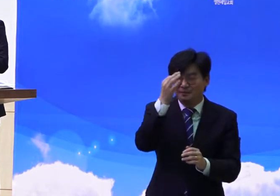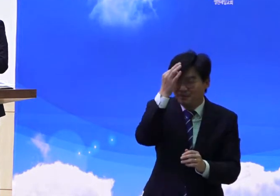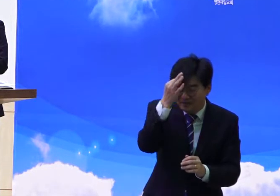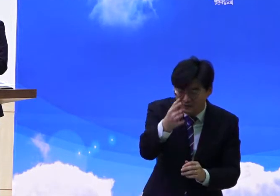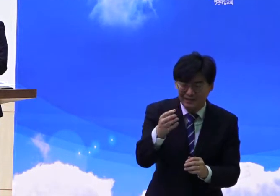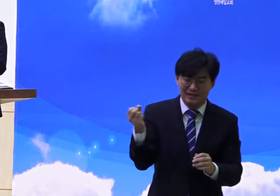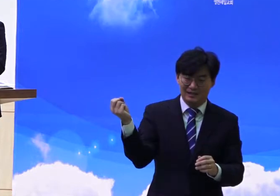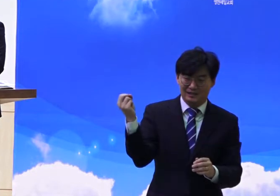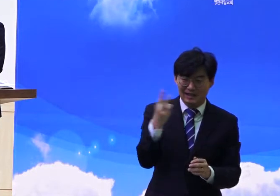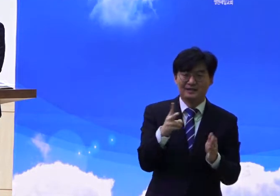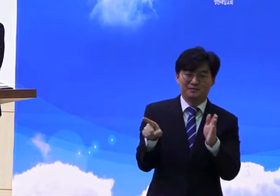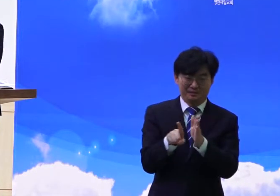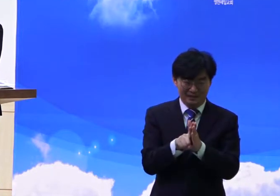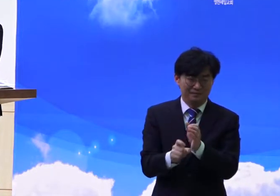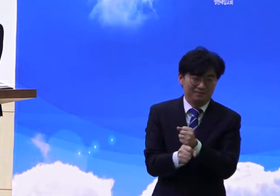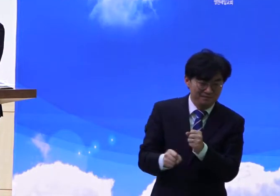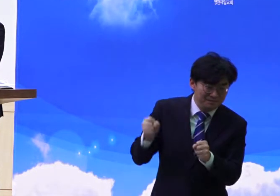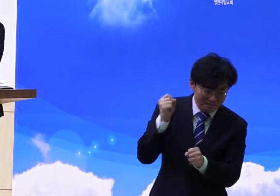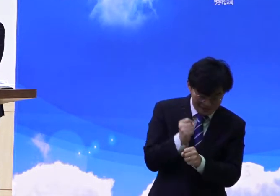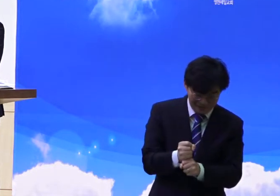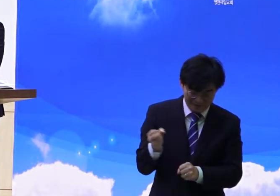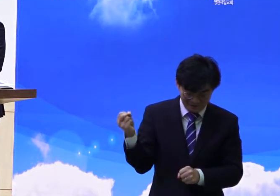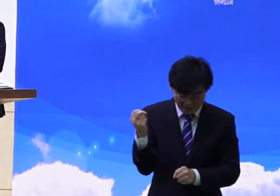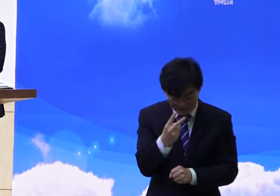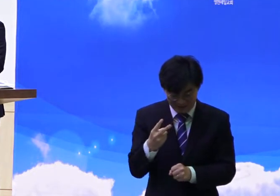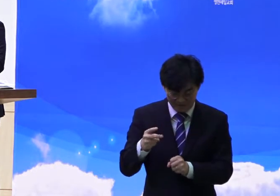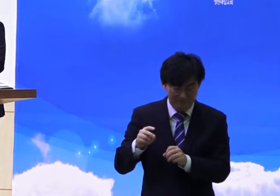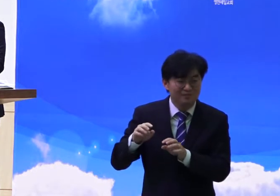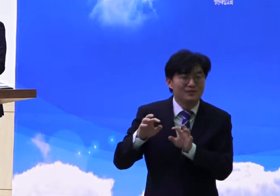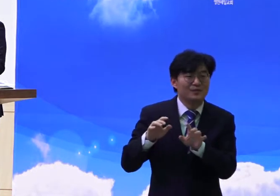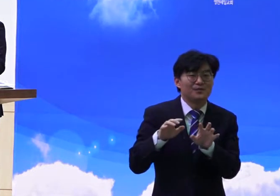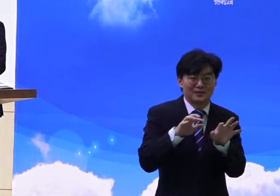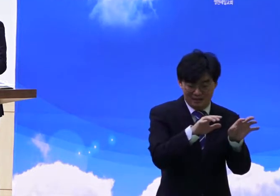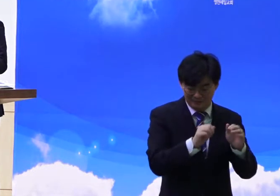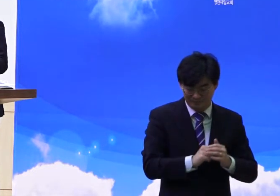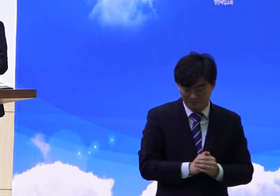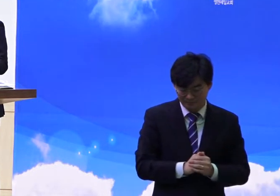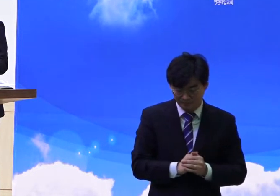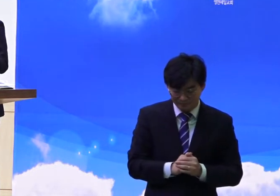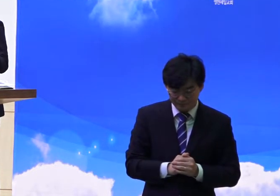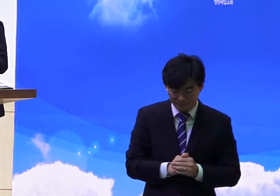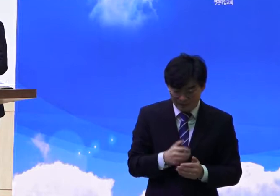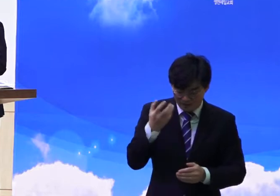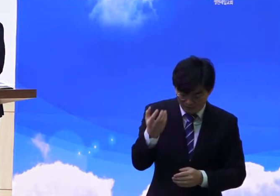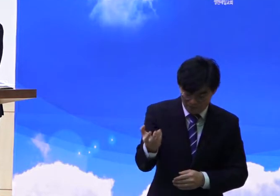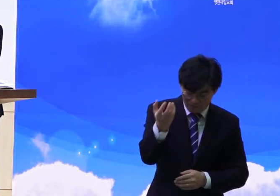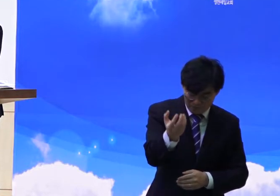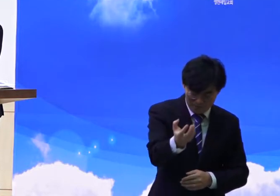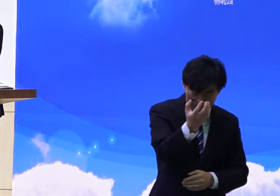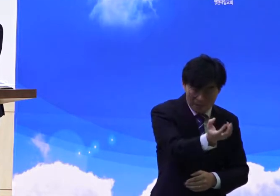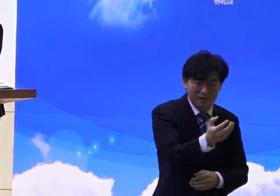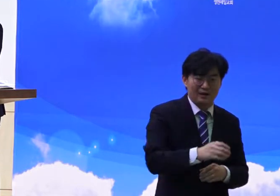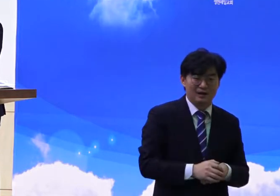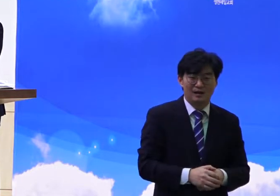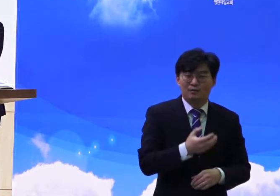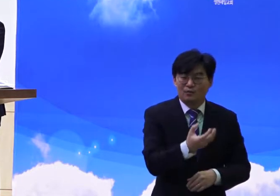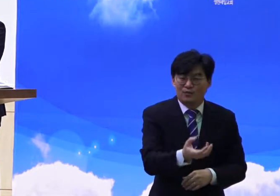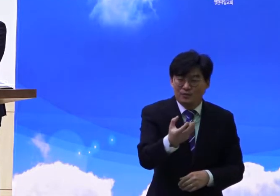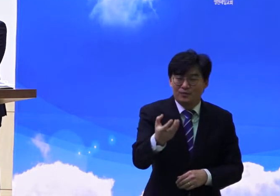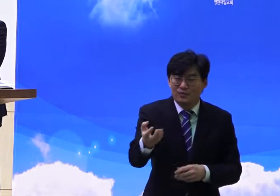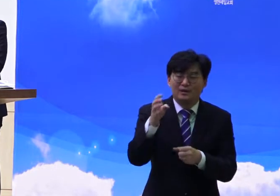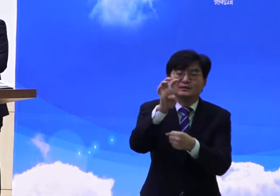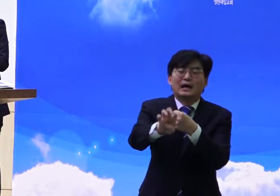그들이 계속 행진해서 오봇의 진을 쳤고 오봇을 떠나 이에아바림의 진을 쳤고 계속해서 광야 길을